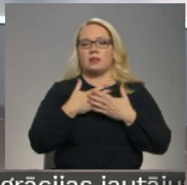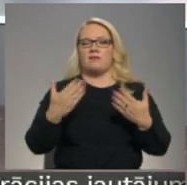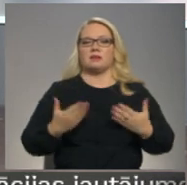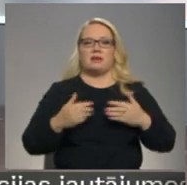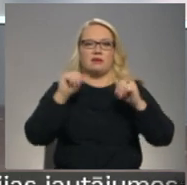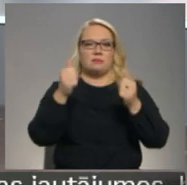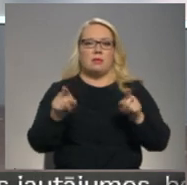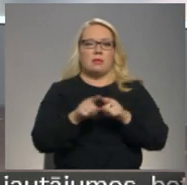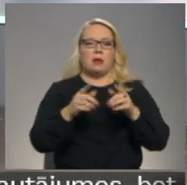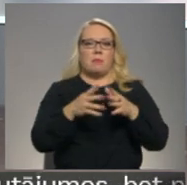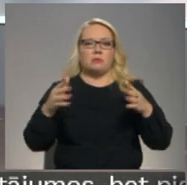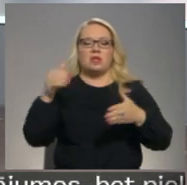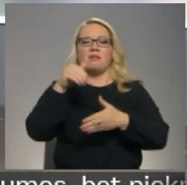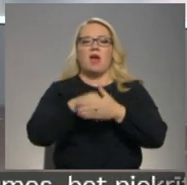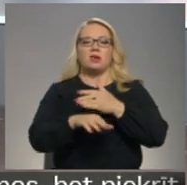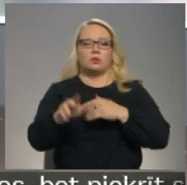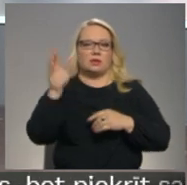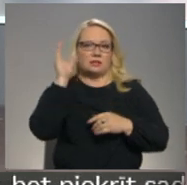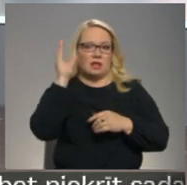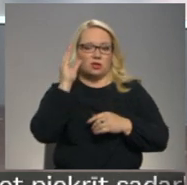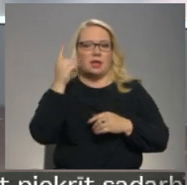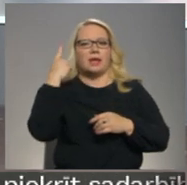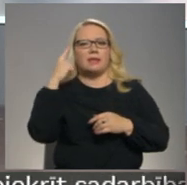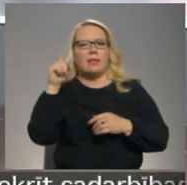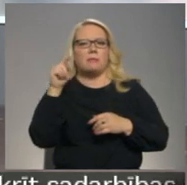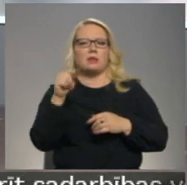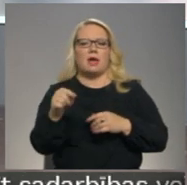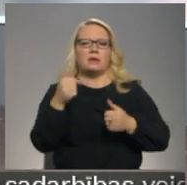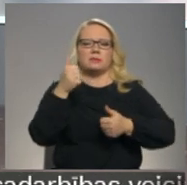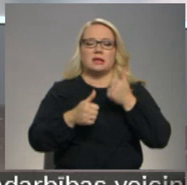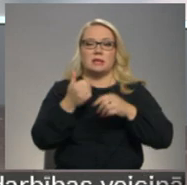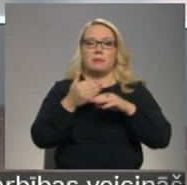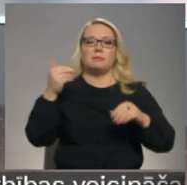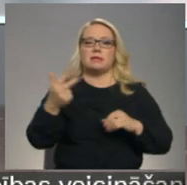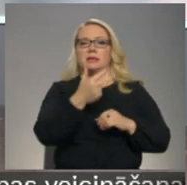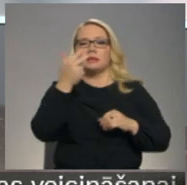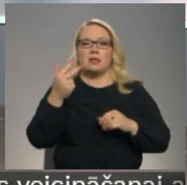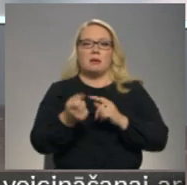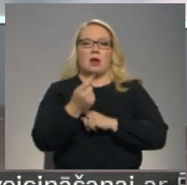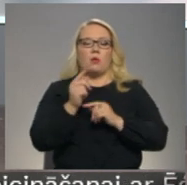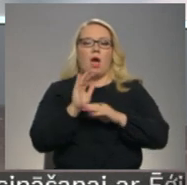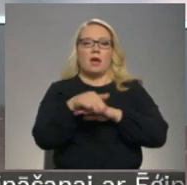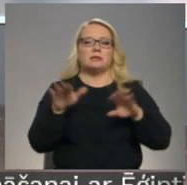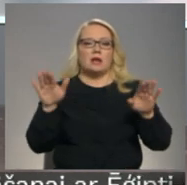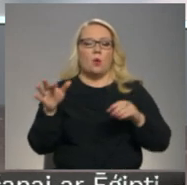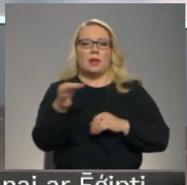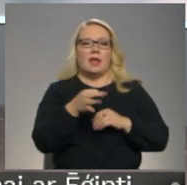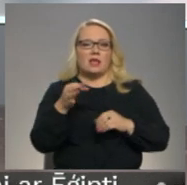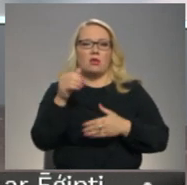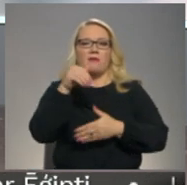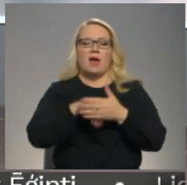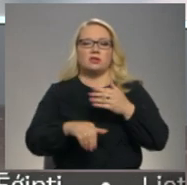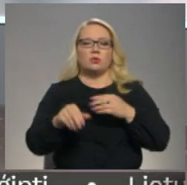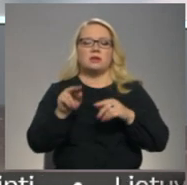dzīvesēdam, bet arī paplašināt vēstures zināšanas. Ideja par šādām sacensībām pirms 3 gadiem radusies Aizkrauks reģionu vēstures